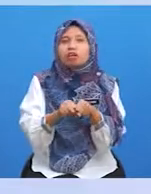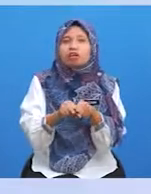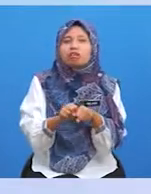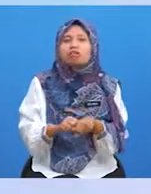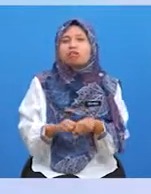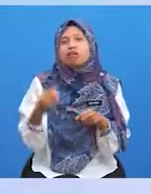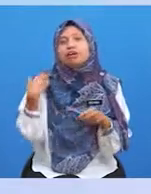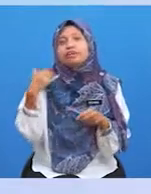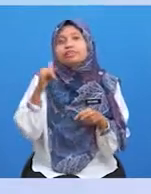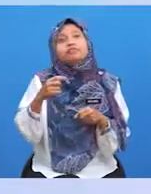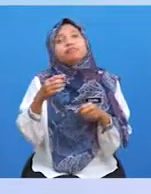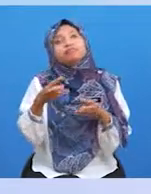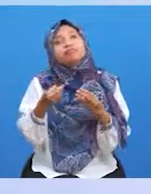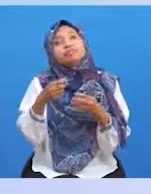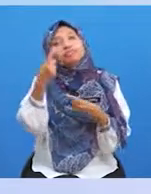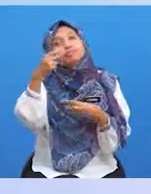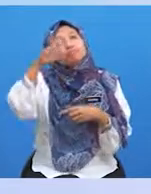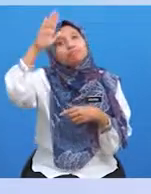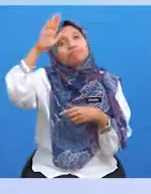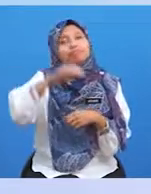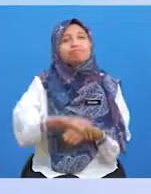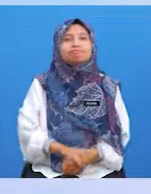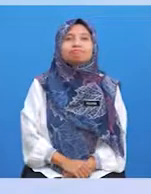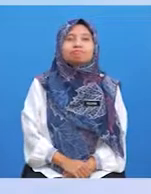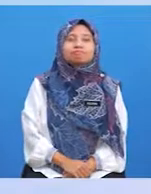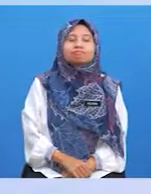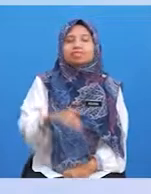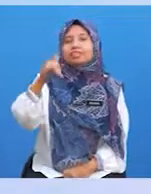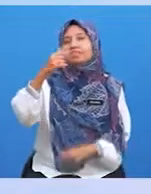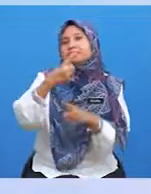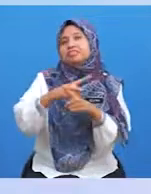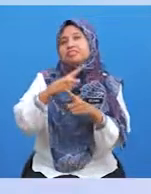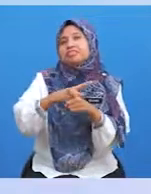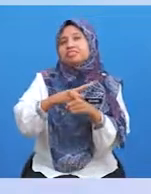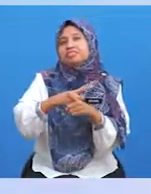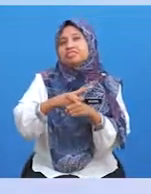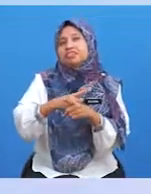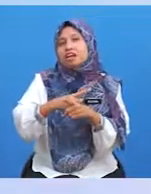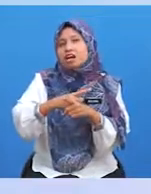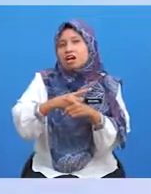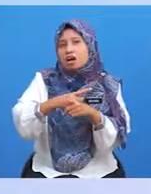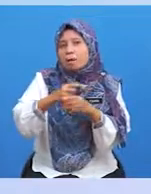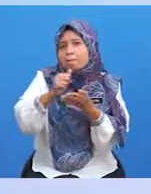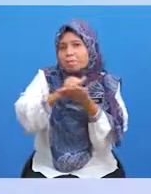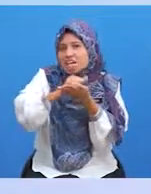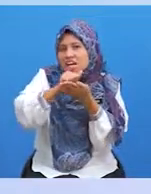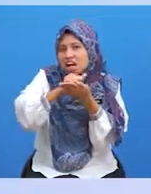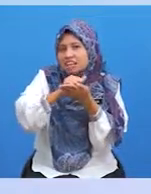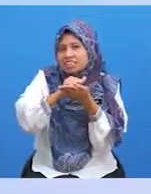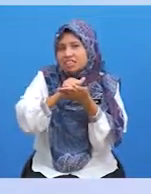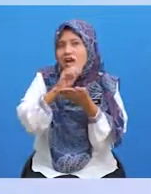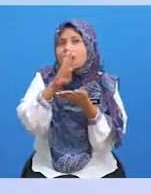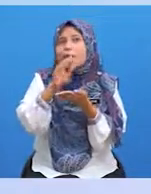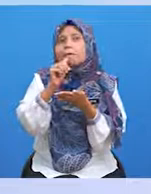Baiklah, ada yang ingin menjawab? Silakan. Ya, betul. Mengasah bakat